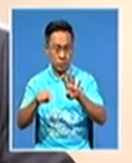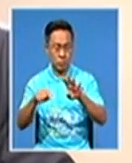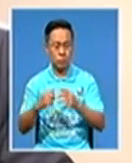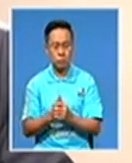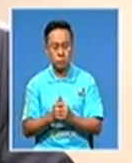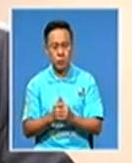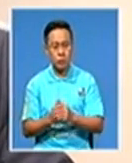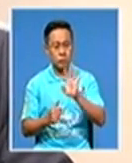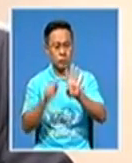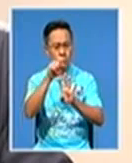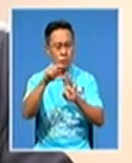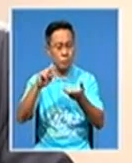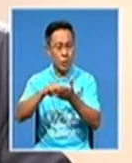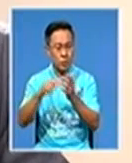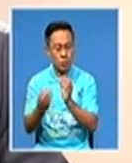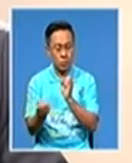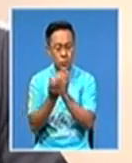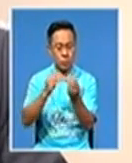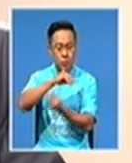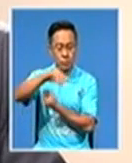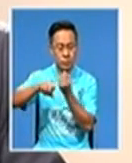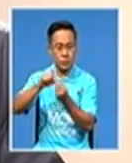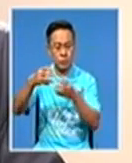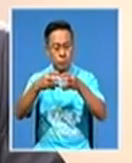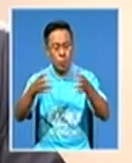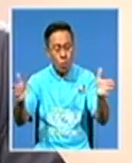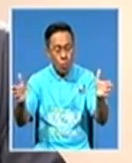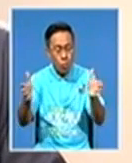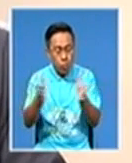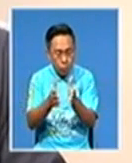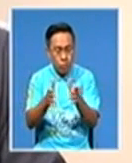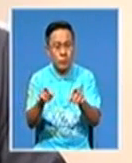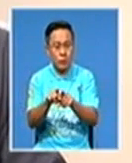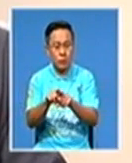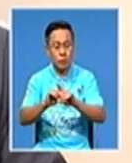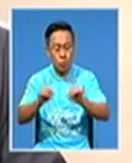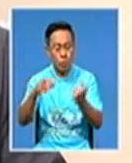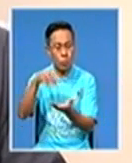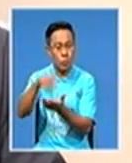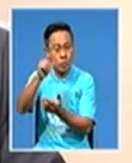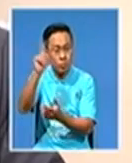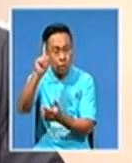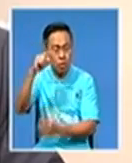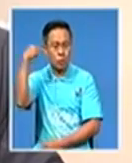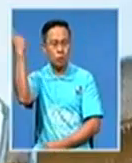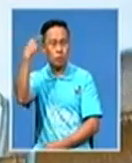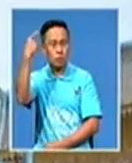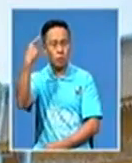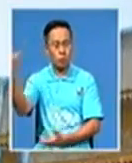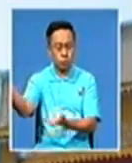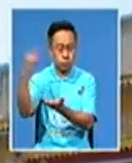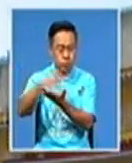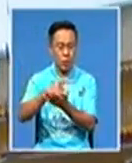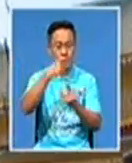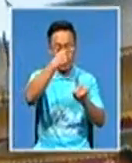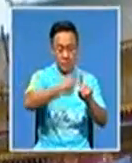จะมีผลให้เศรษฐกิจเราหดตัวพอสมควรแต่เราโชคดีที่มีการท่องเที่ยวการท่องเที่ยว5เดือนแรกท่านผู้ช